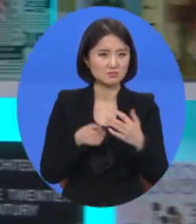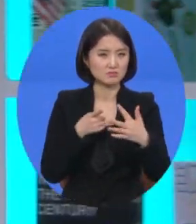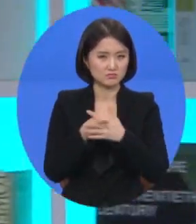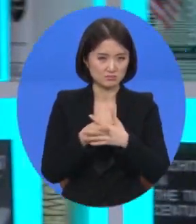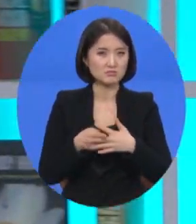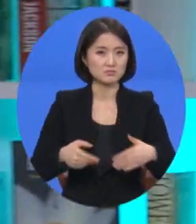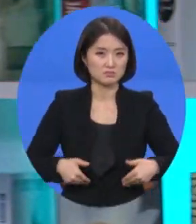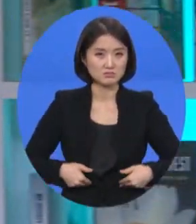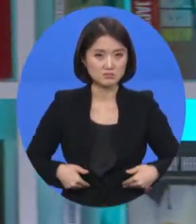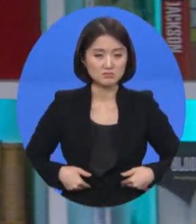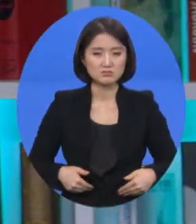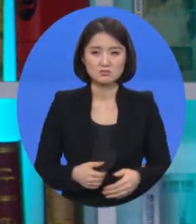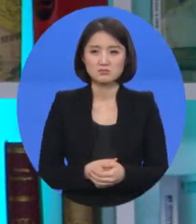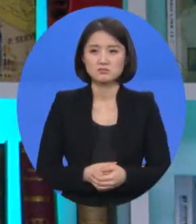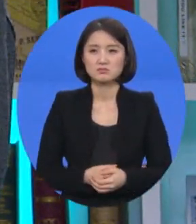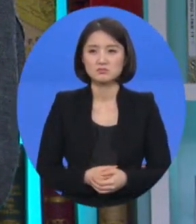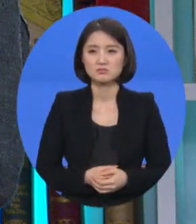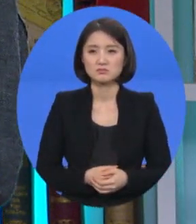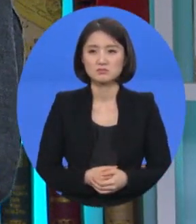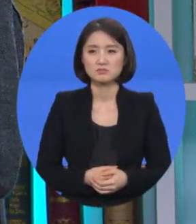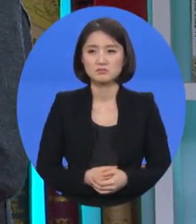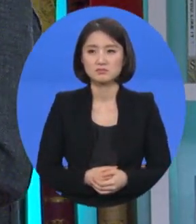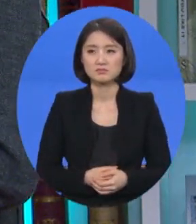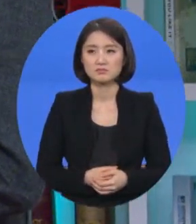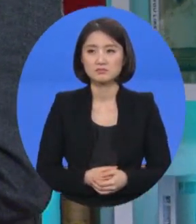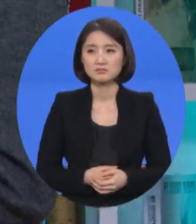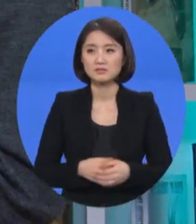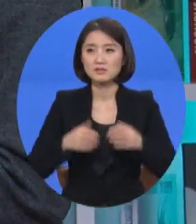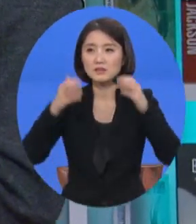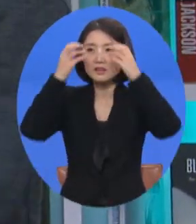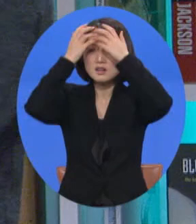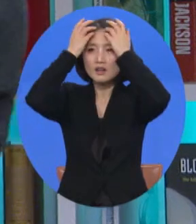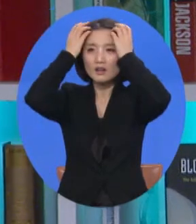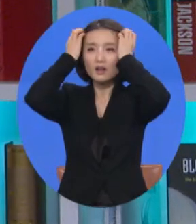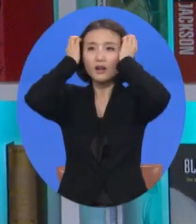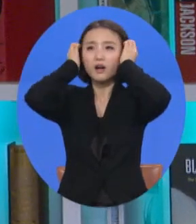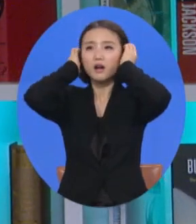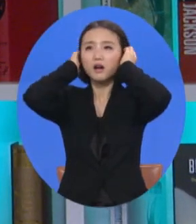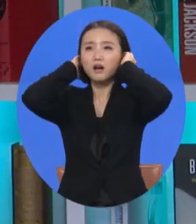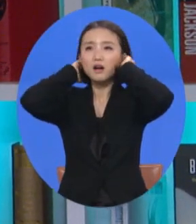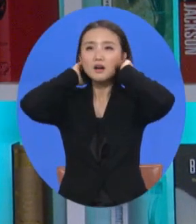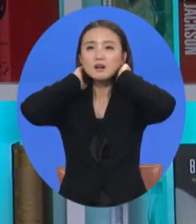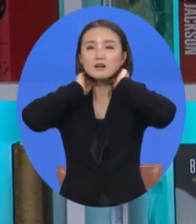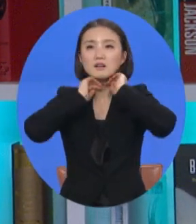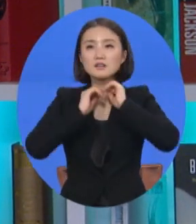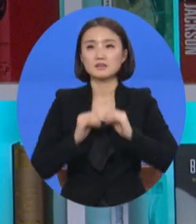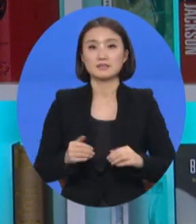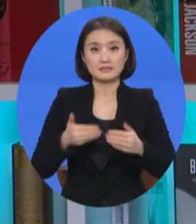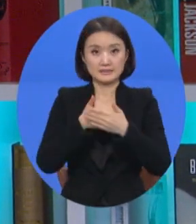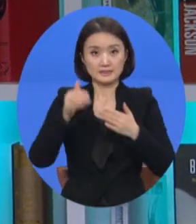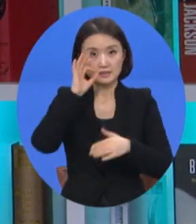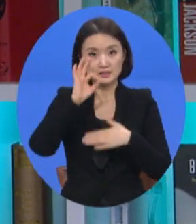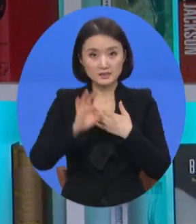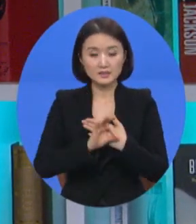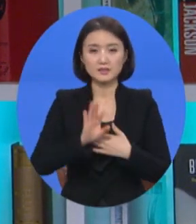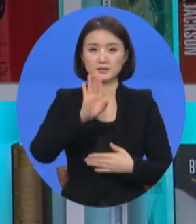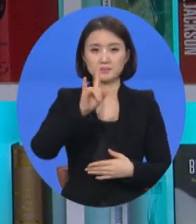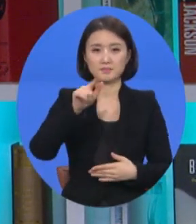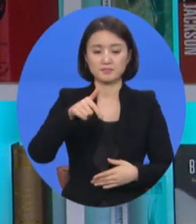첫째 이 그림에서는 백로가 2마리 그려져있습니다 많은 실제로